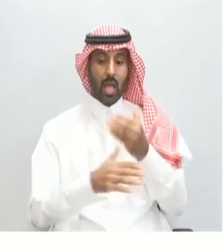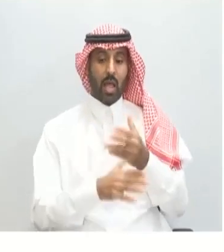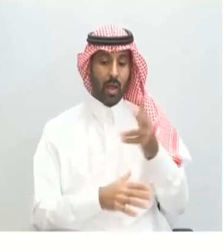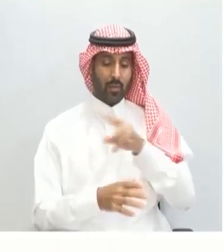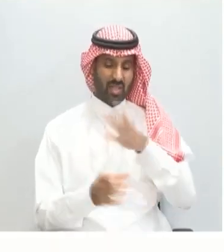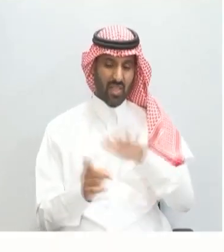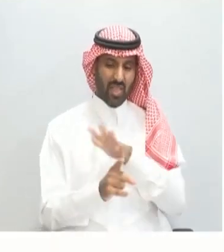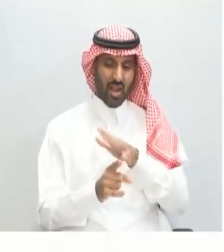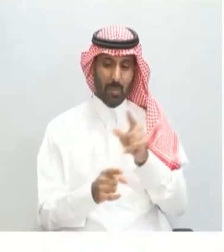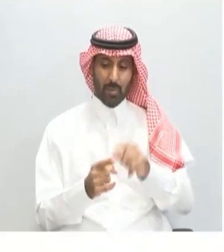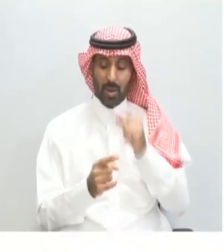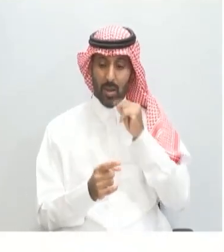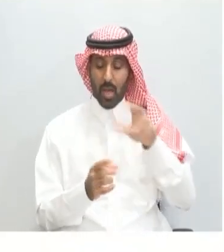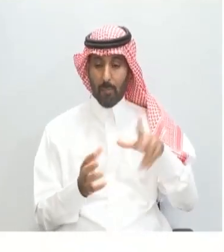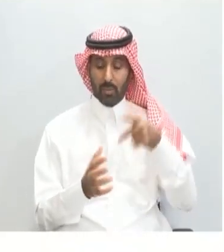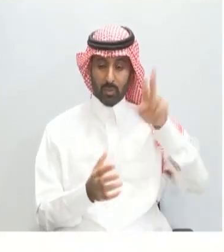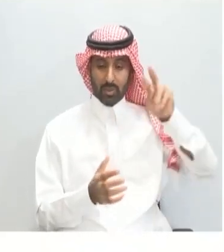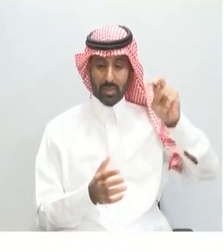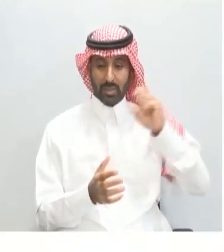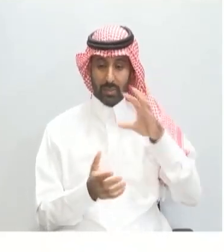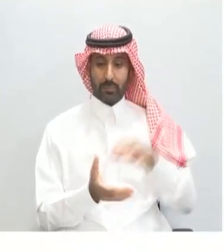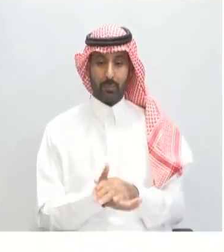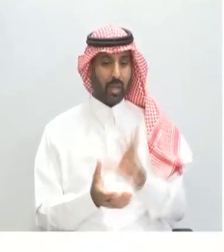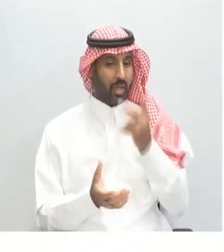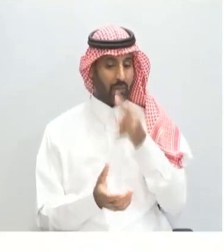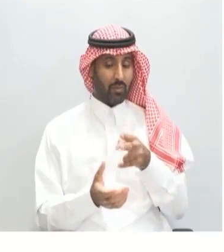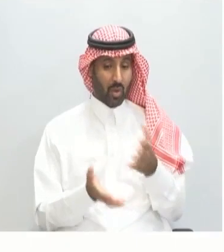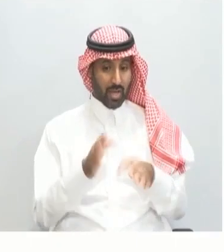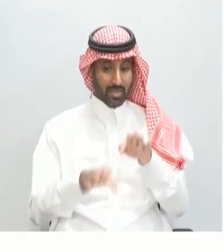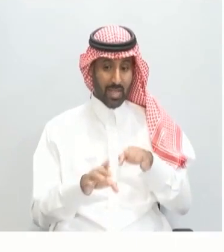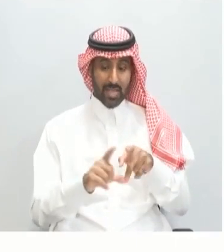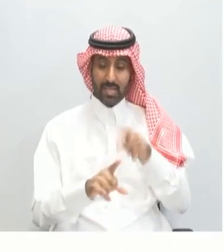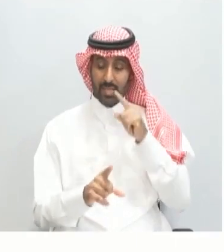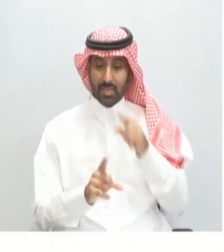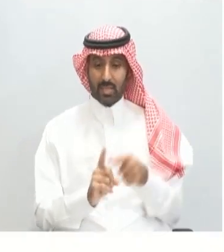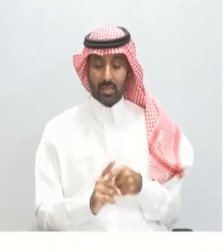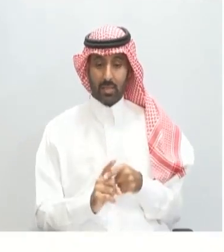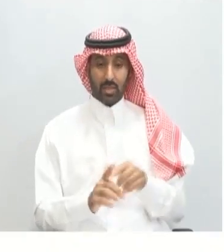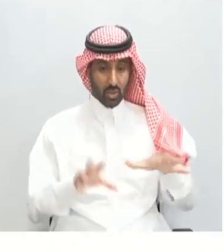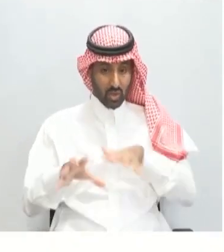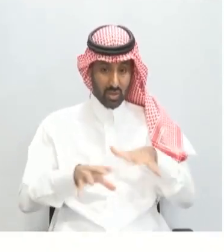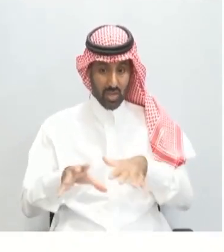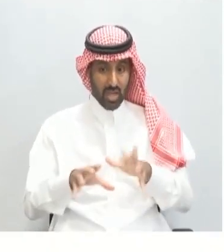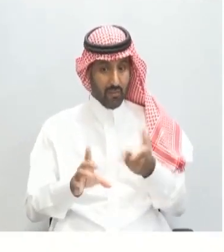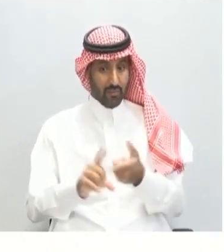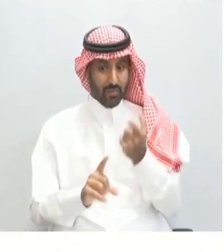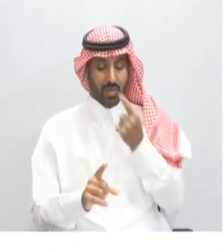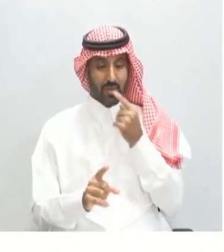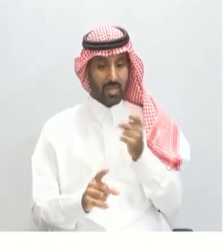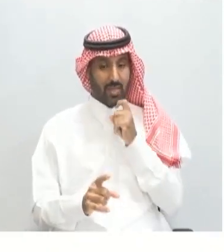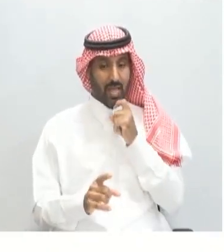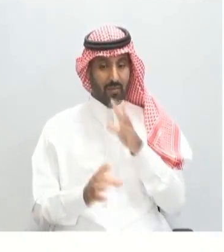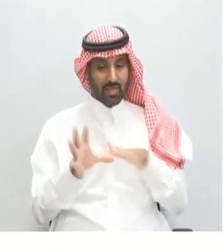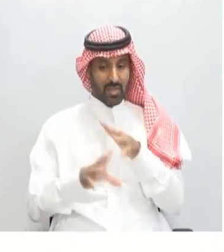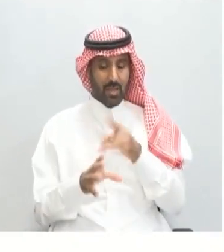ايضا على مبنى الامم المتحده ابنائي كيف تقاس الزلازل الزلازل البسيطه